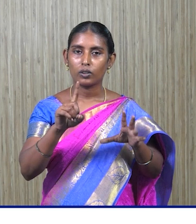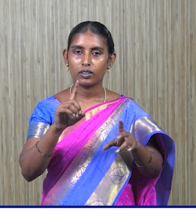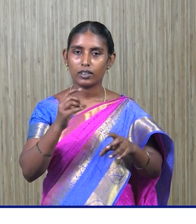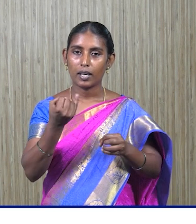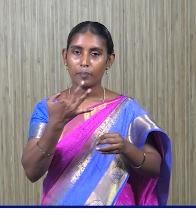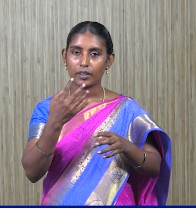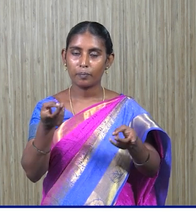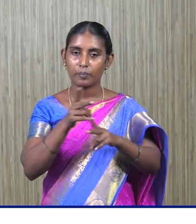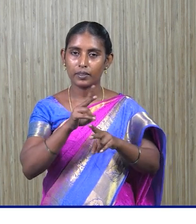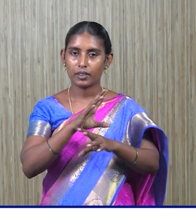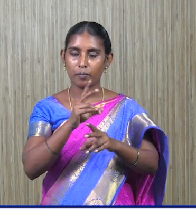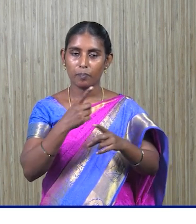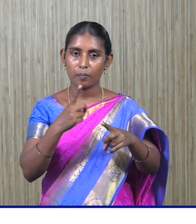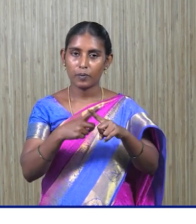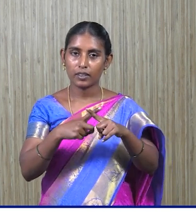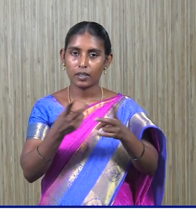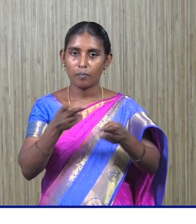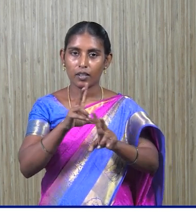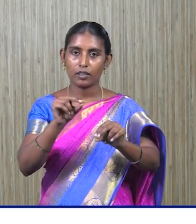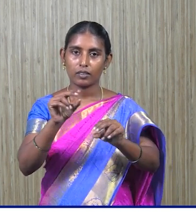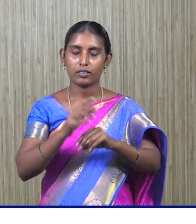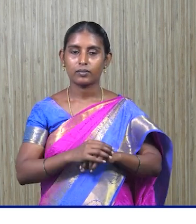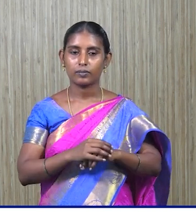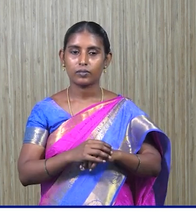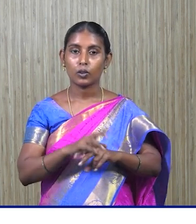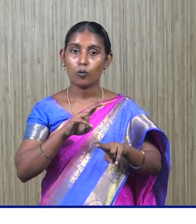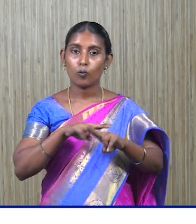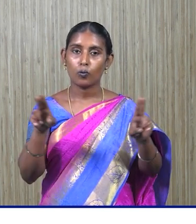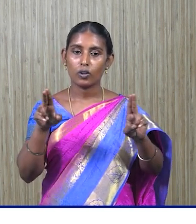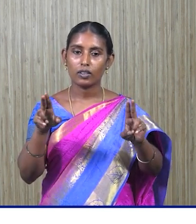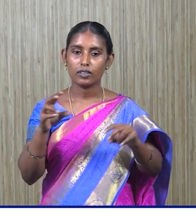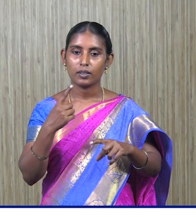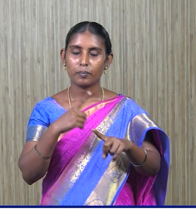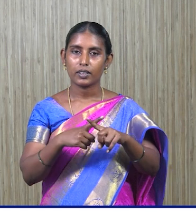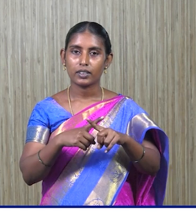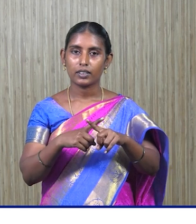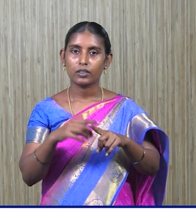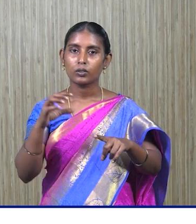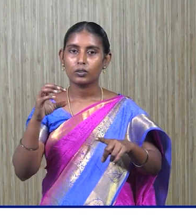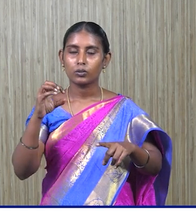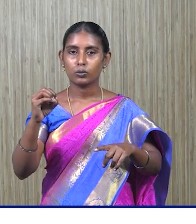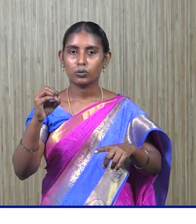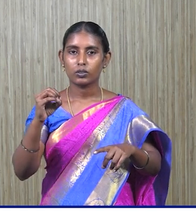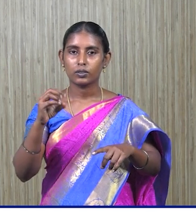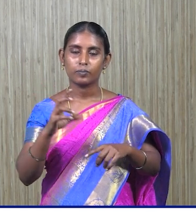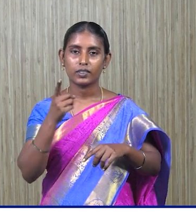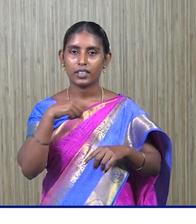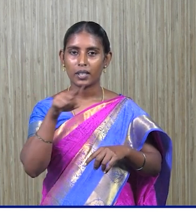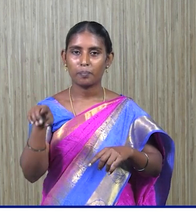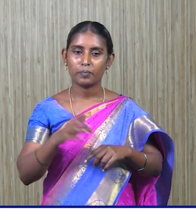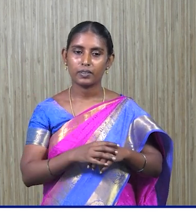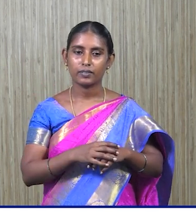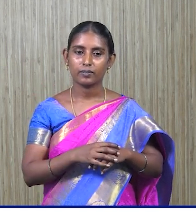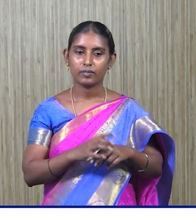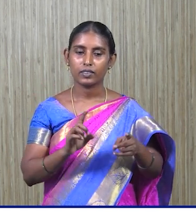அடுத்து சரியா தவறா என பார்க்கலாம். முழு எண்களின் பெருக்கல் சமணி 0 ஆகும். தவறு. அடுத்து முழு எண்களின்